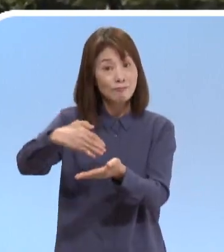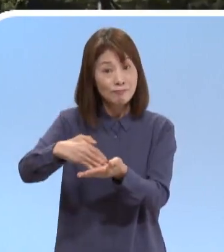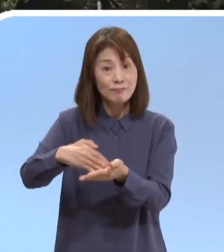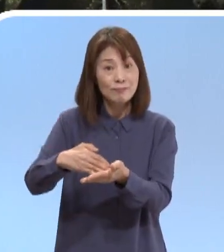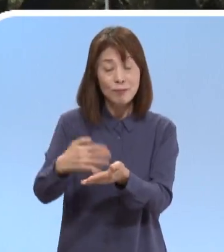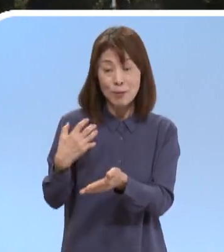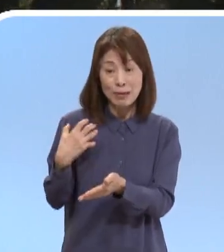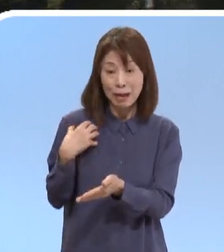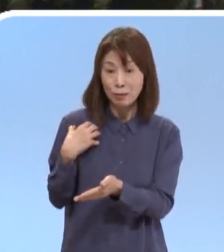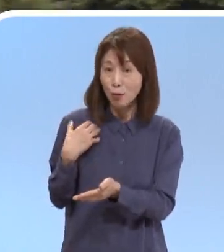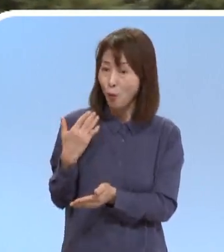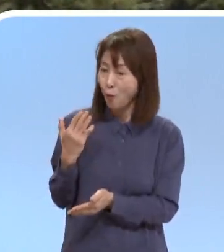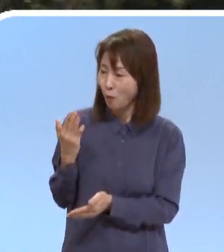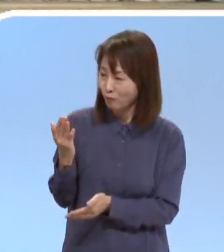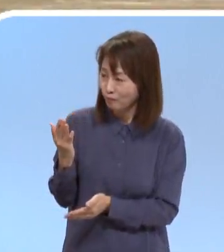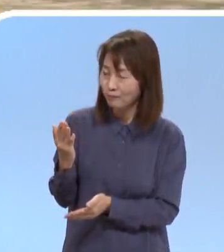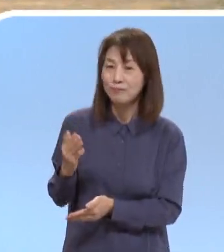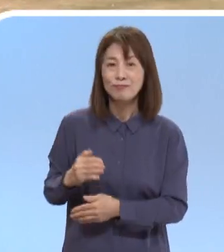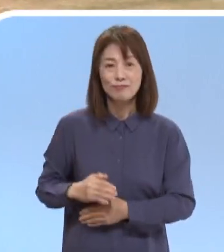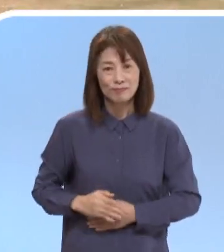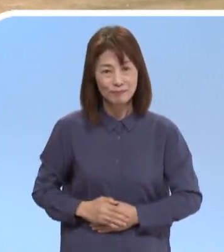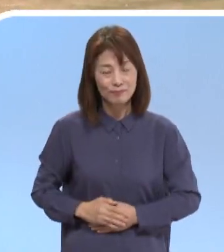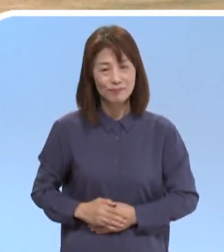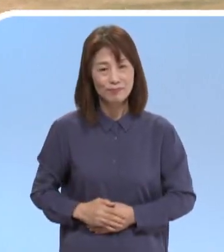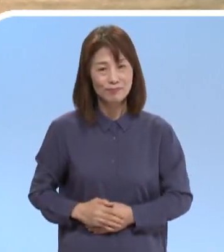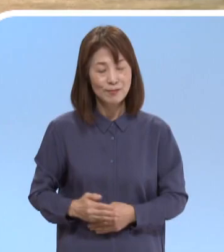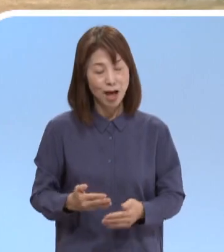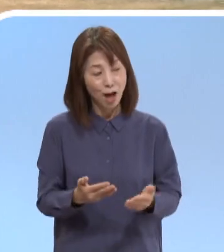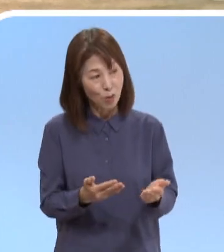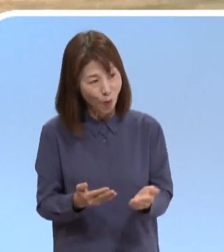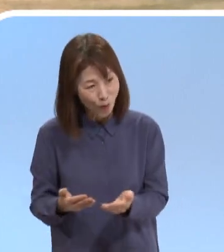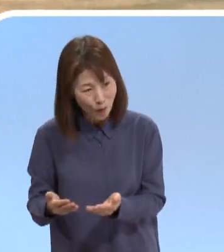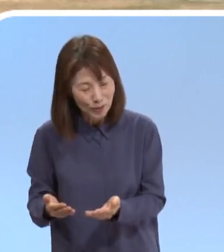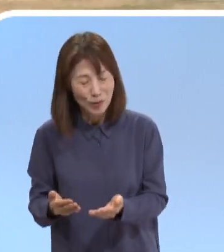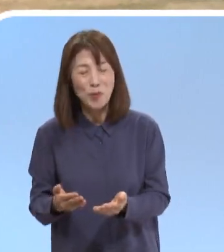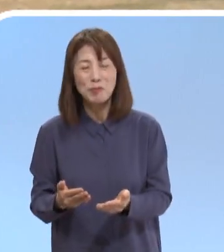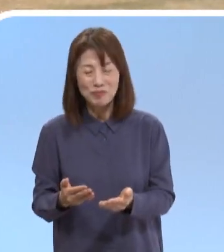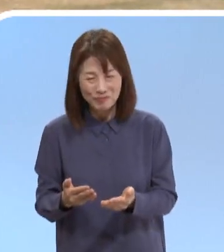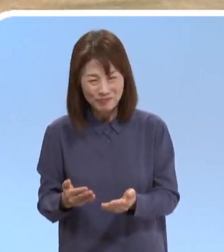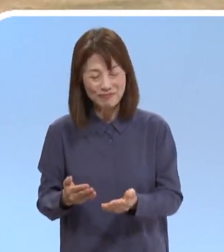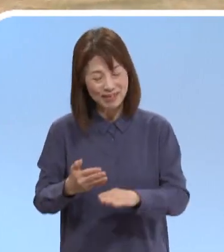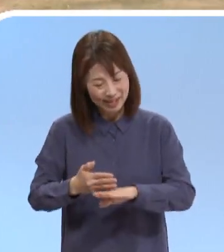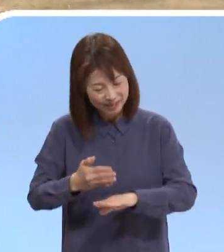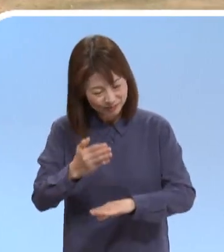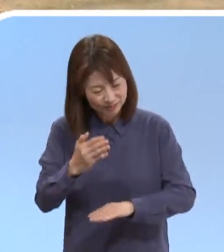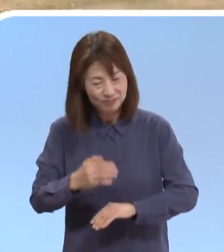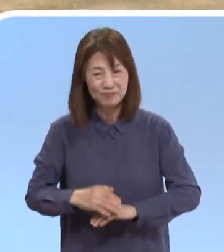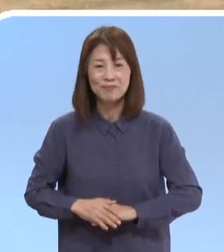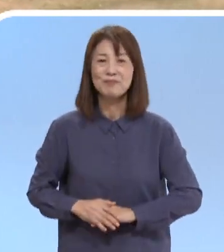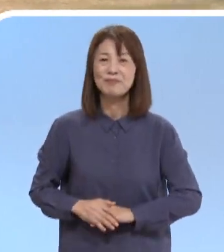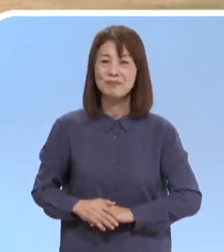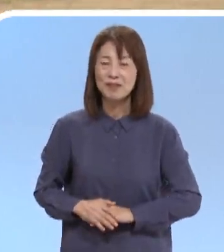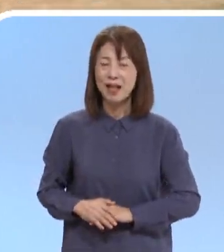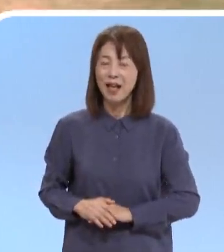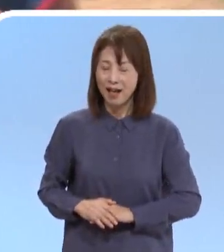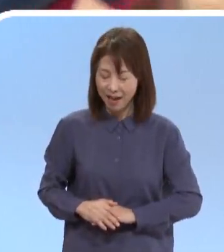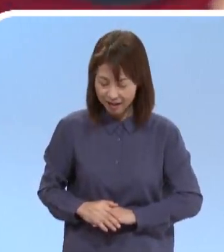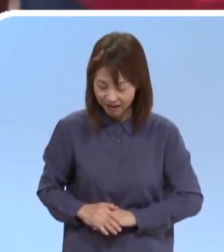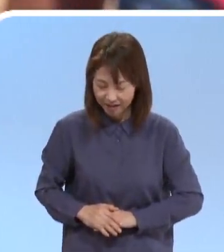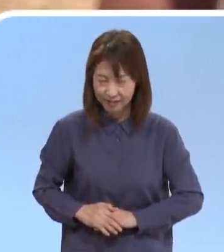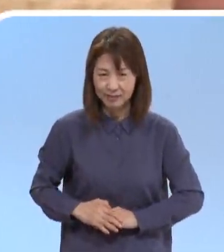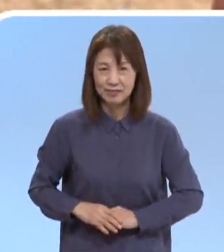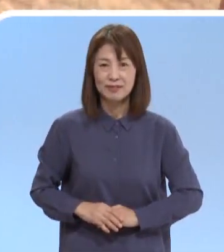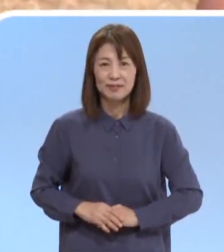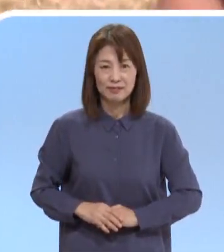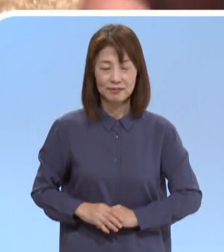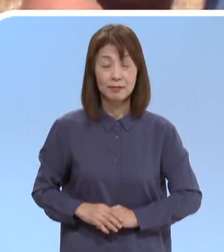介していただきます。岡田さんでございます。 ようこそ姫路城へお越しいただきましてありがとうございます。 ありがとうございます。こんなの用意していただいたんですね、ありがとうございます